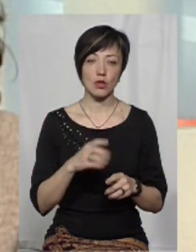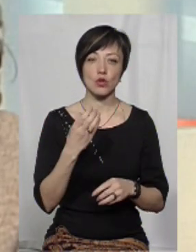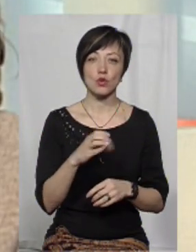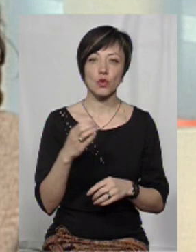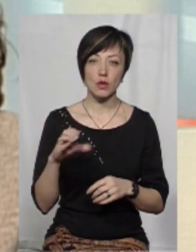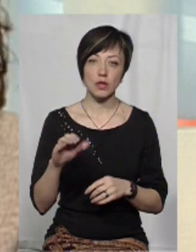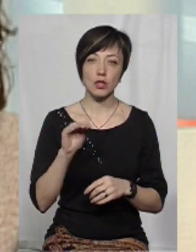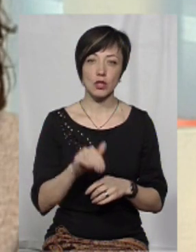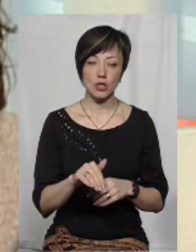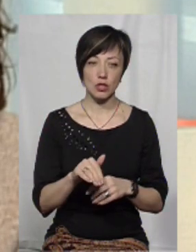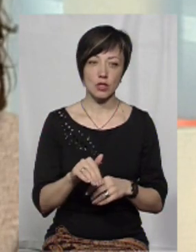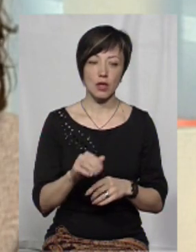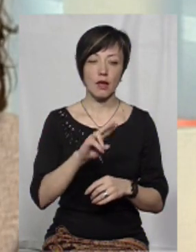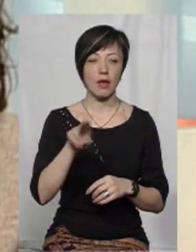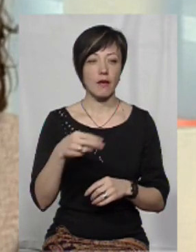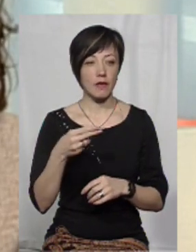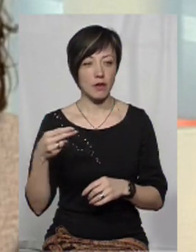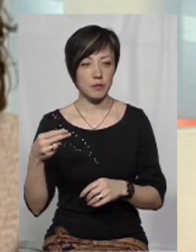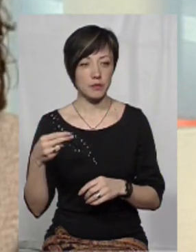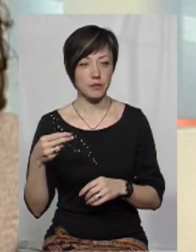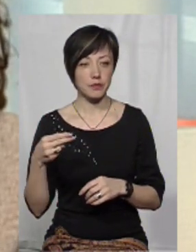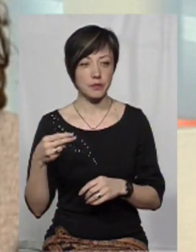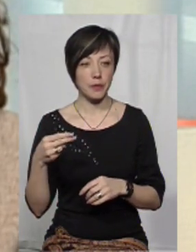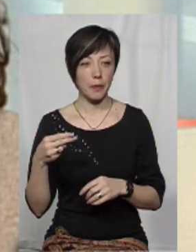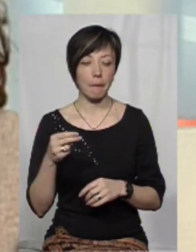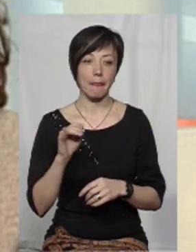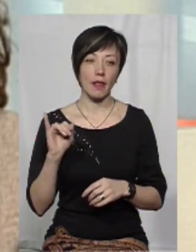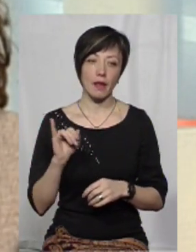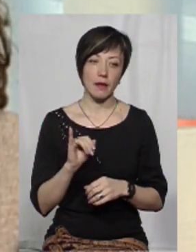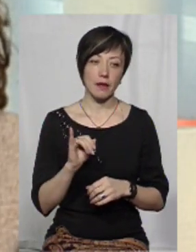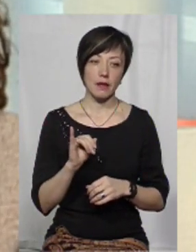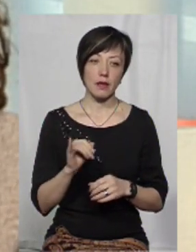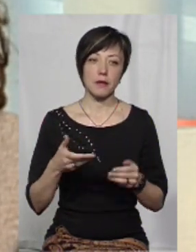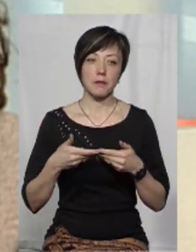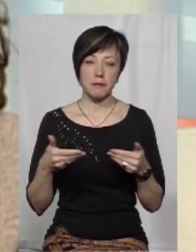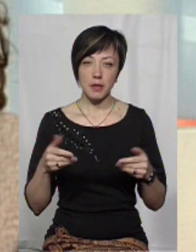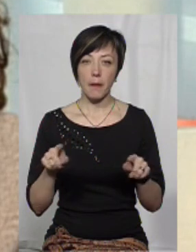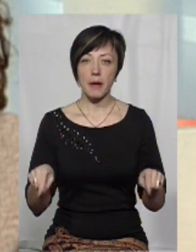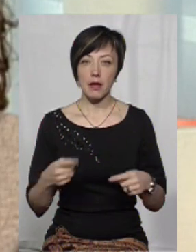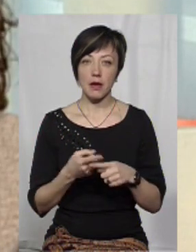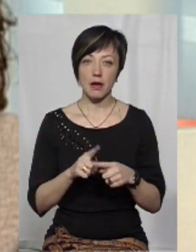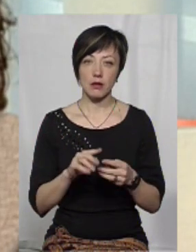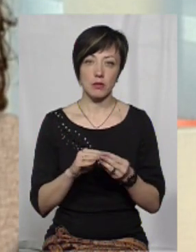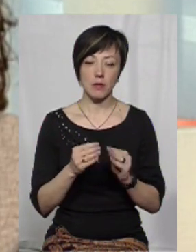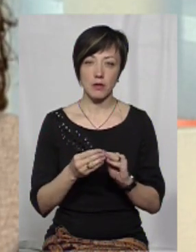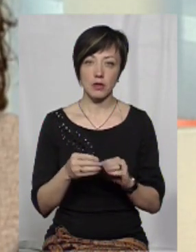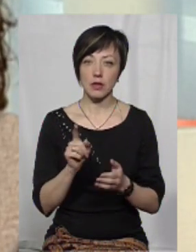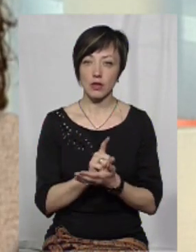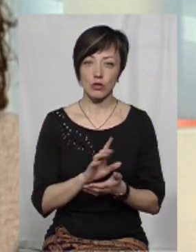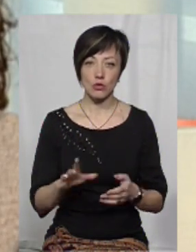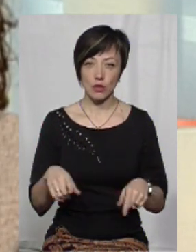сотни тысяч евро. И мы подняли эту проблему, что так не должно